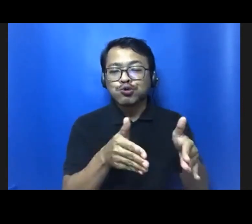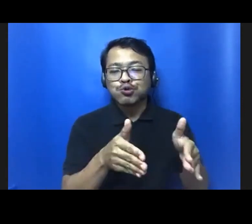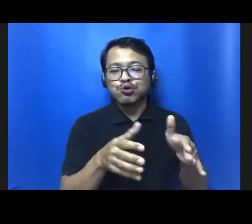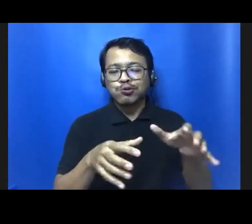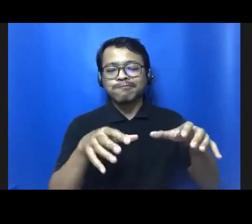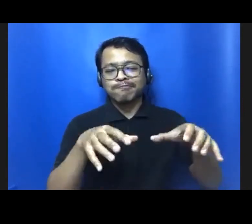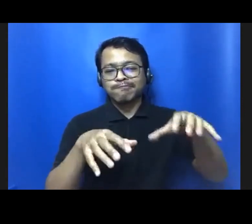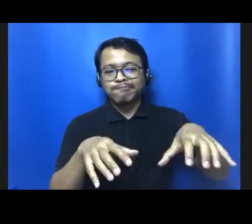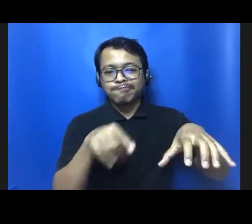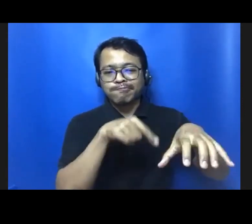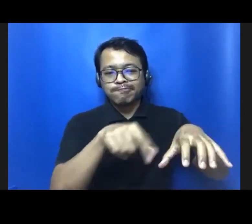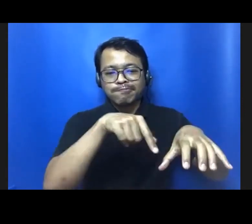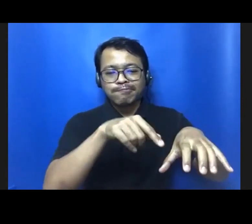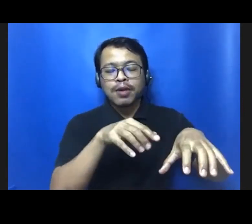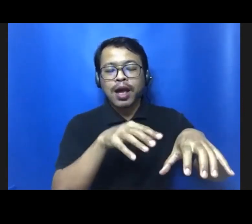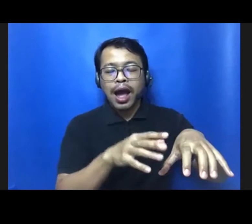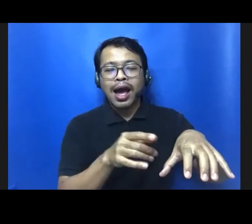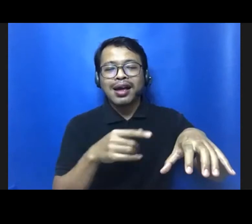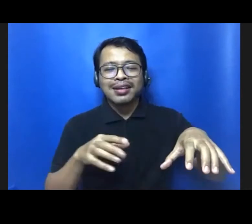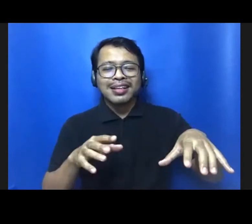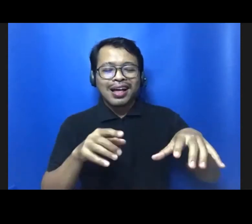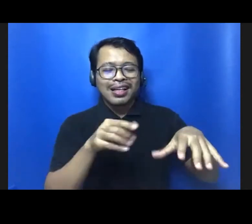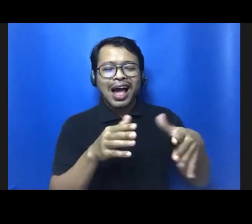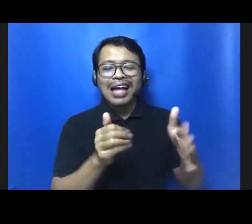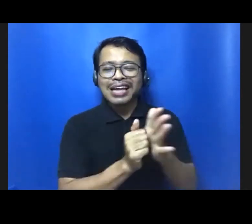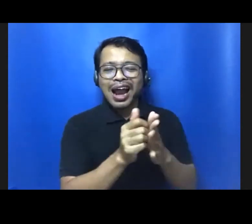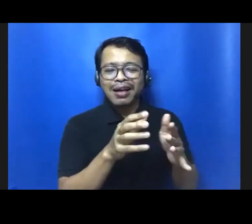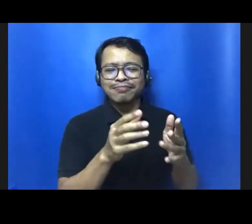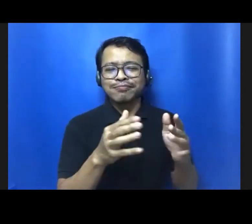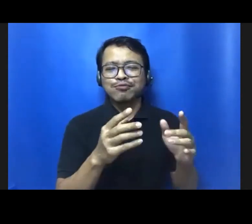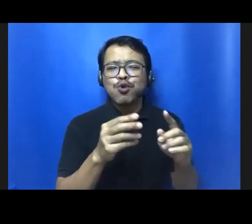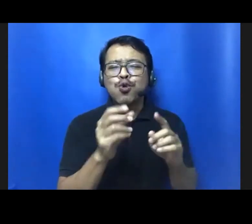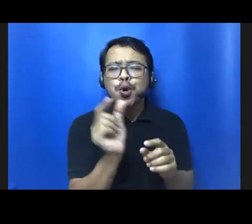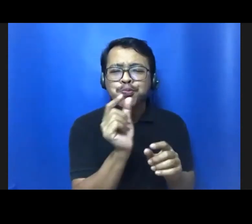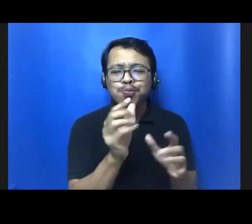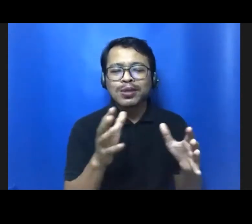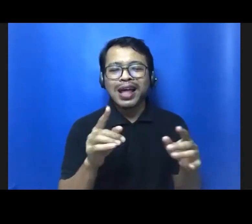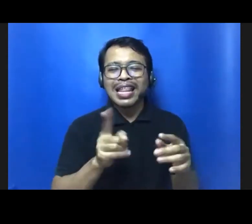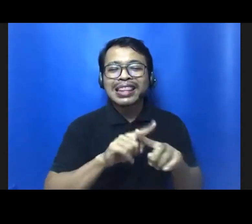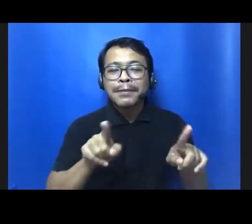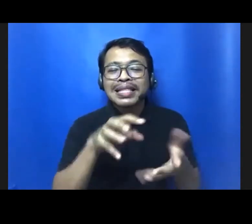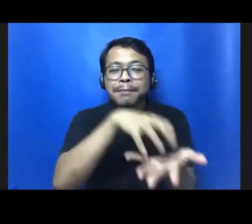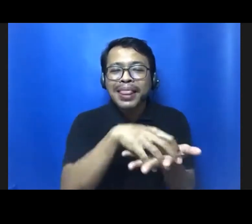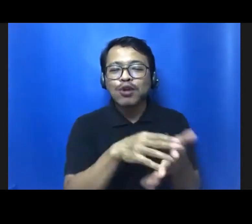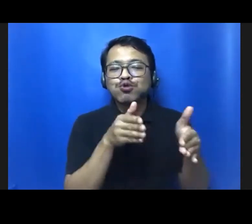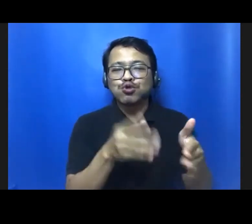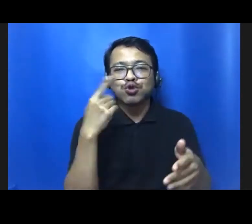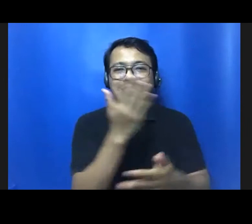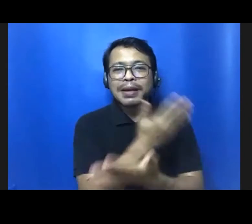yang disabilitas kemarin juga memfasilitasi dan cukup banyak juga yang melamar